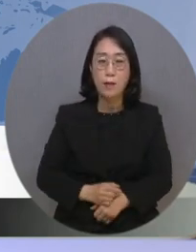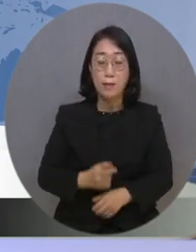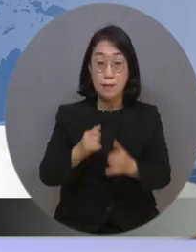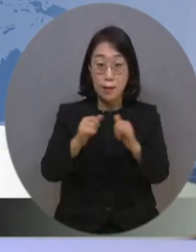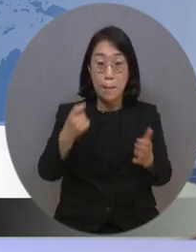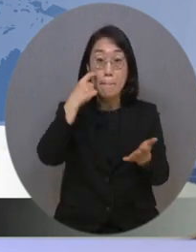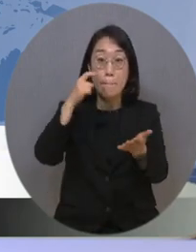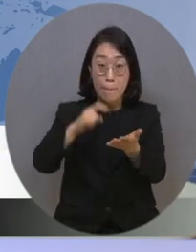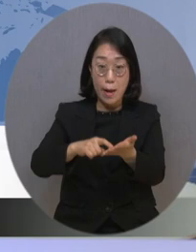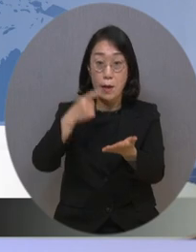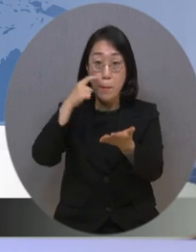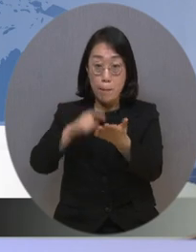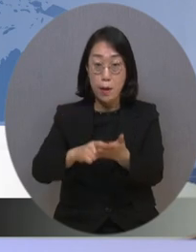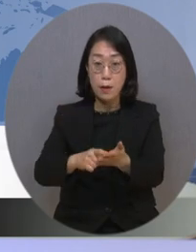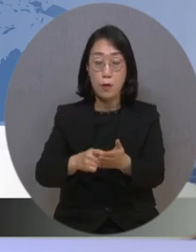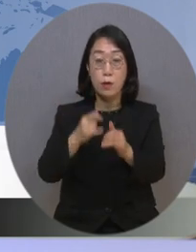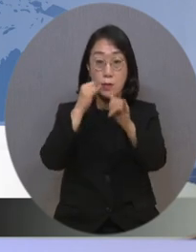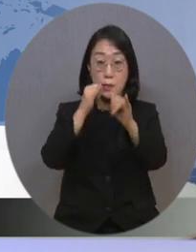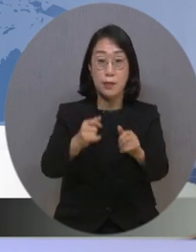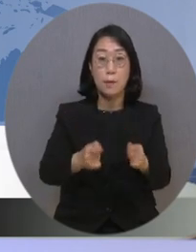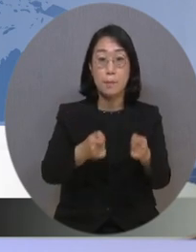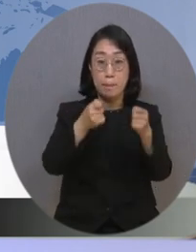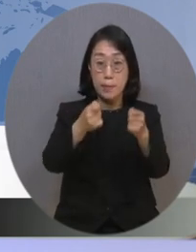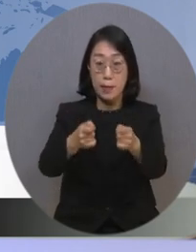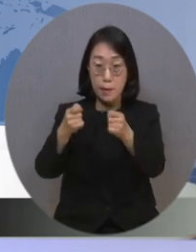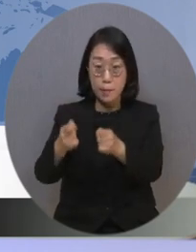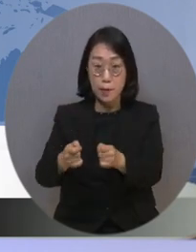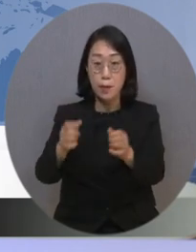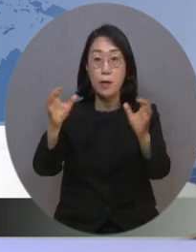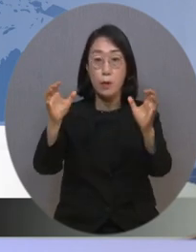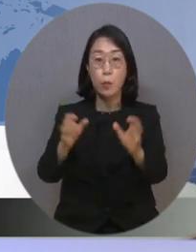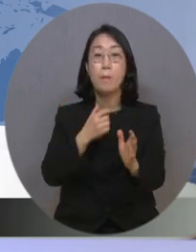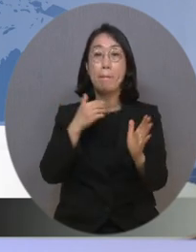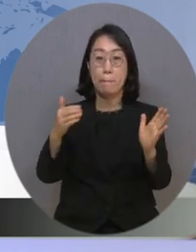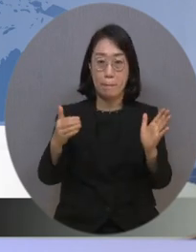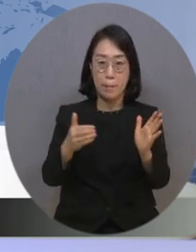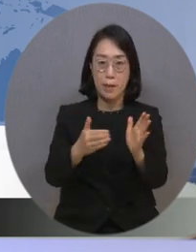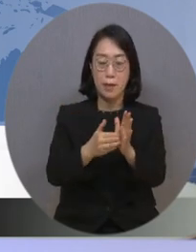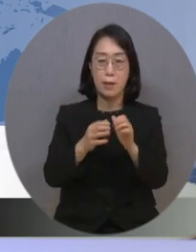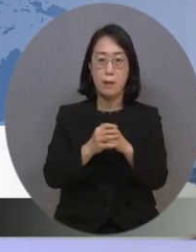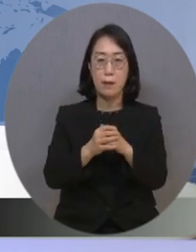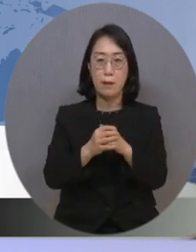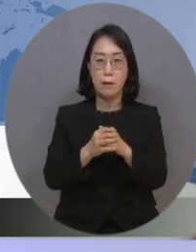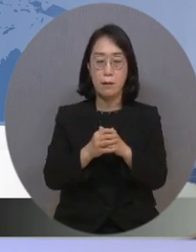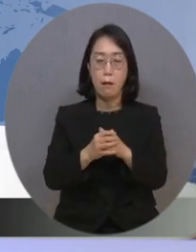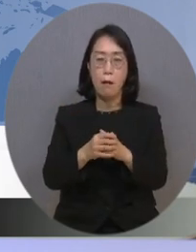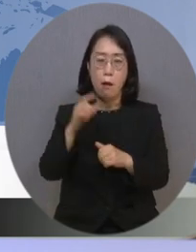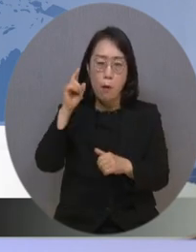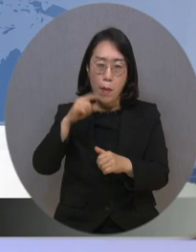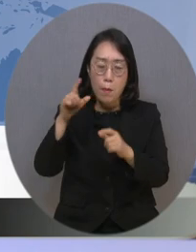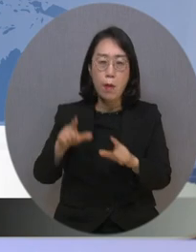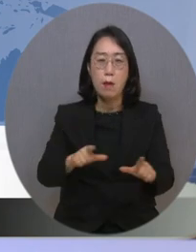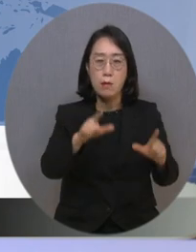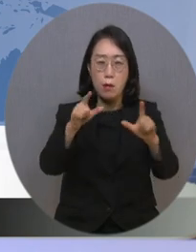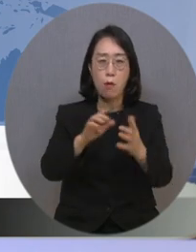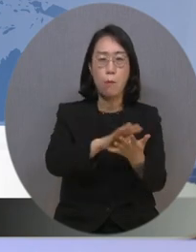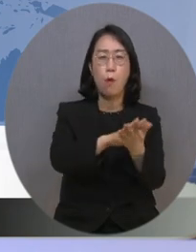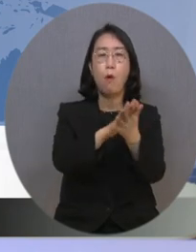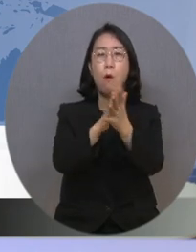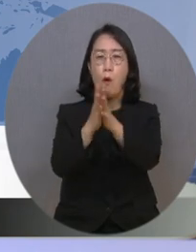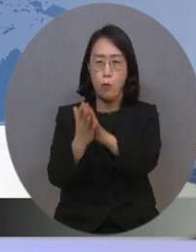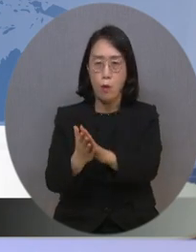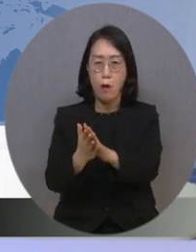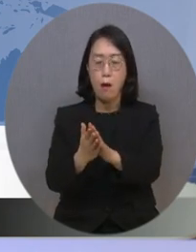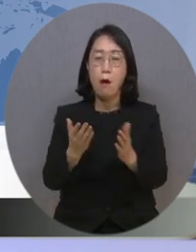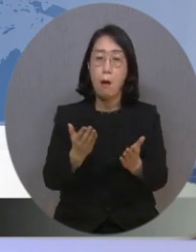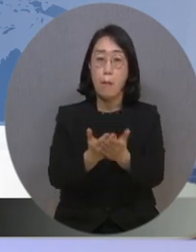베이커를 발굴하는 제4회 대한민국 체인지 메이커 시상식이 개최됐습니다 일상 속 작은 변화로 공동체